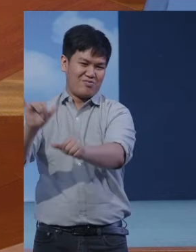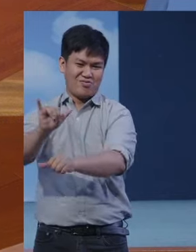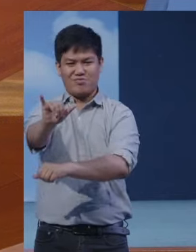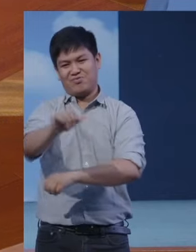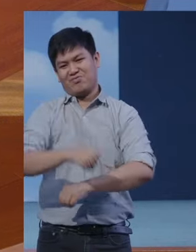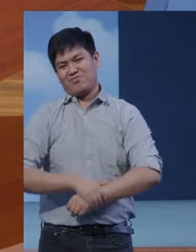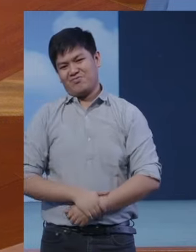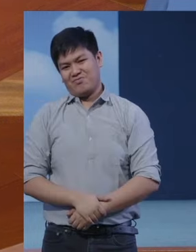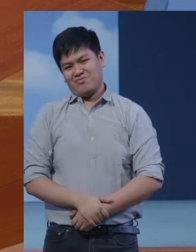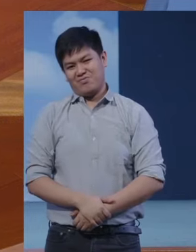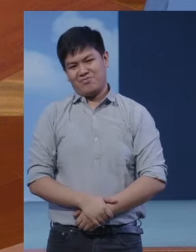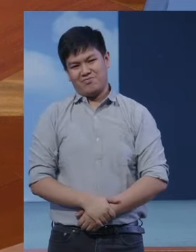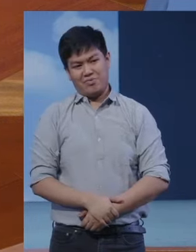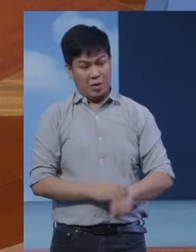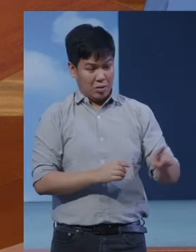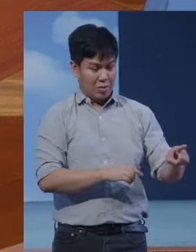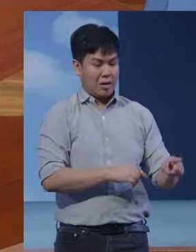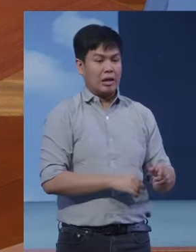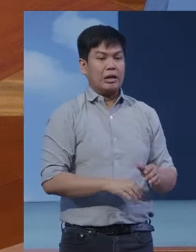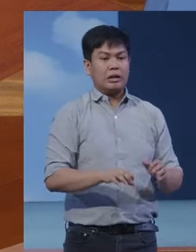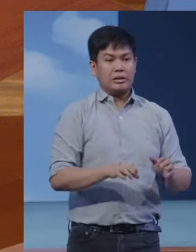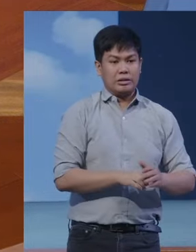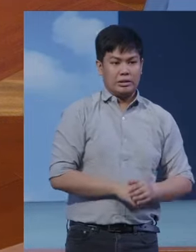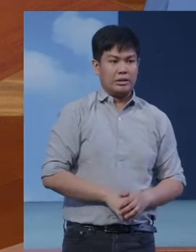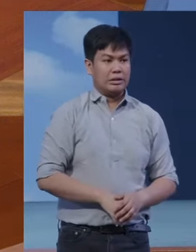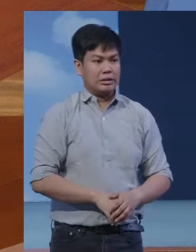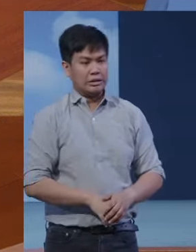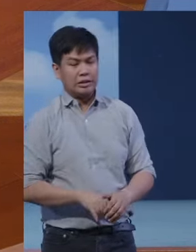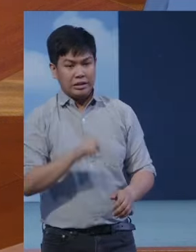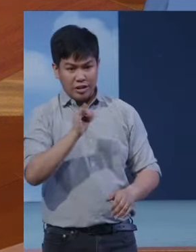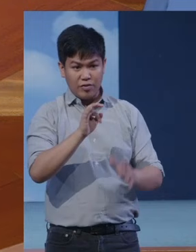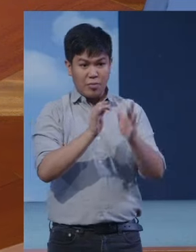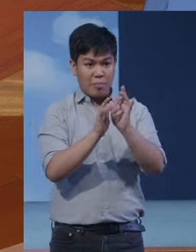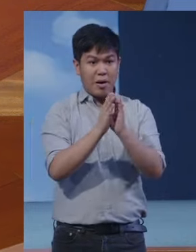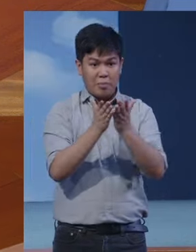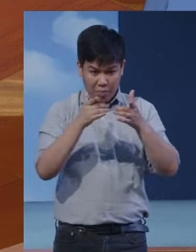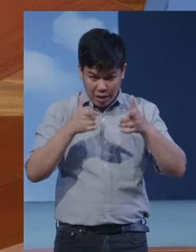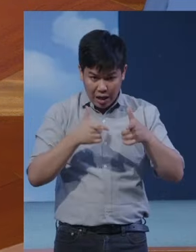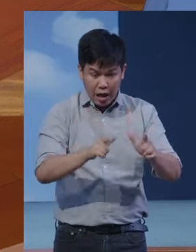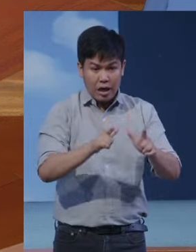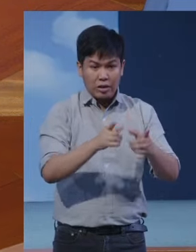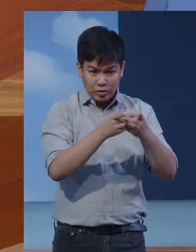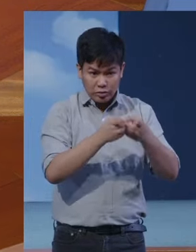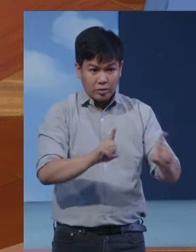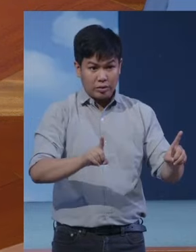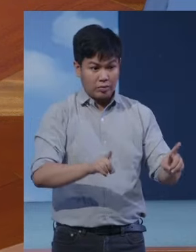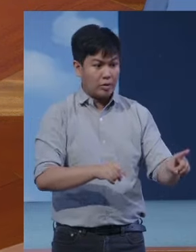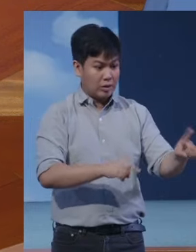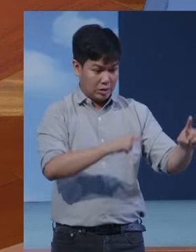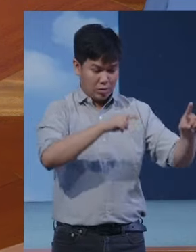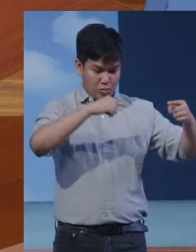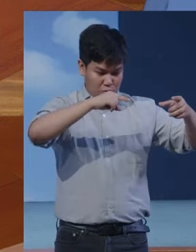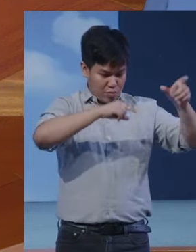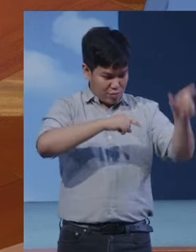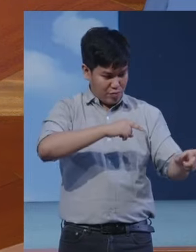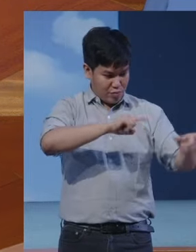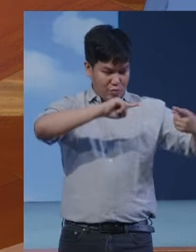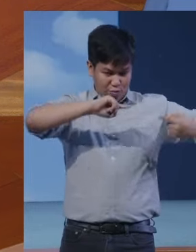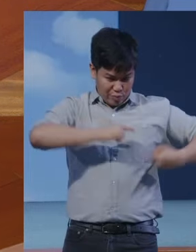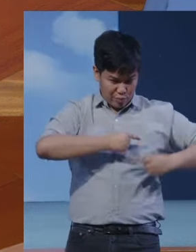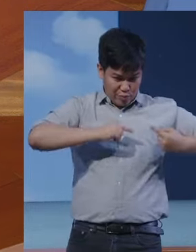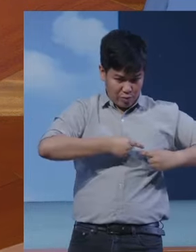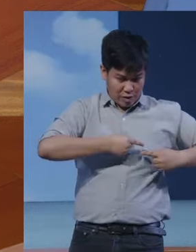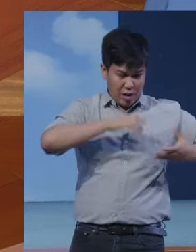maari ng mag-asawa muli merong Christian grounds biblical grounds dahil merong Permanent na paglisan siya